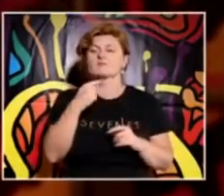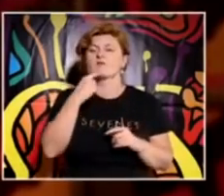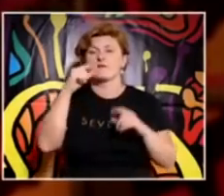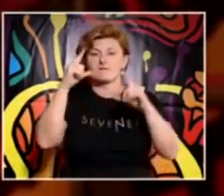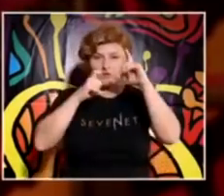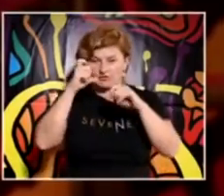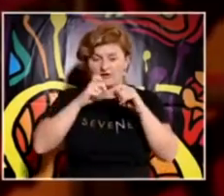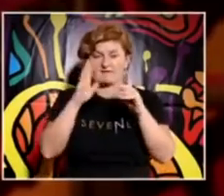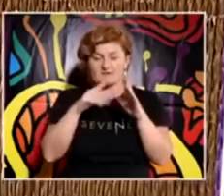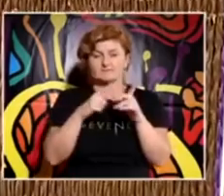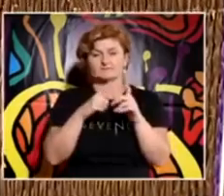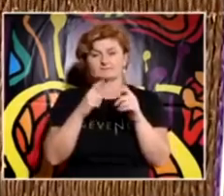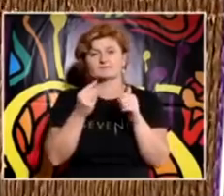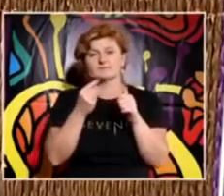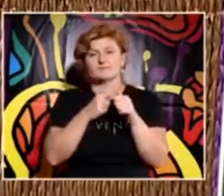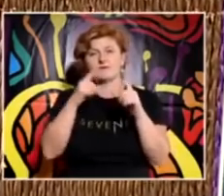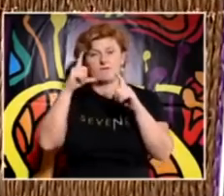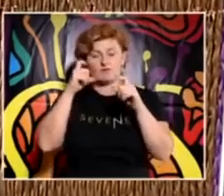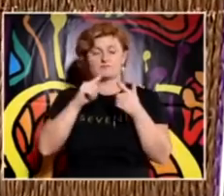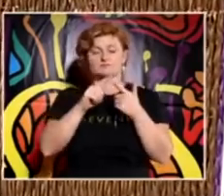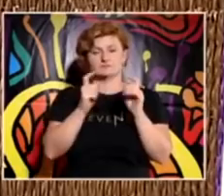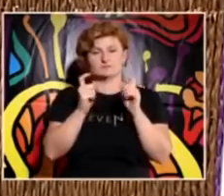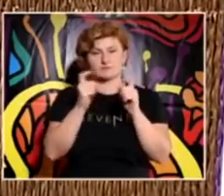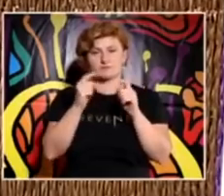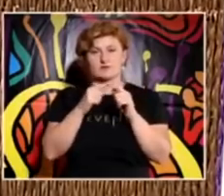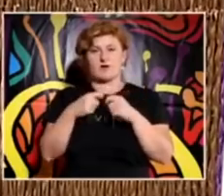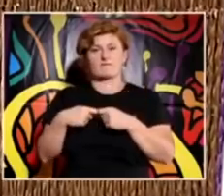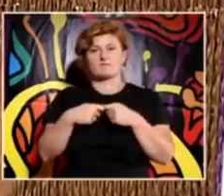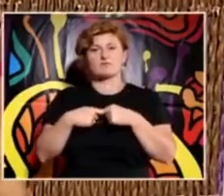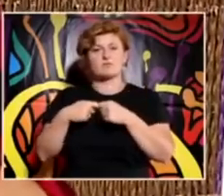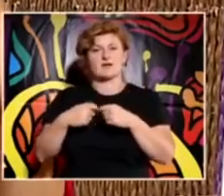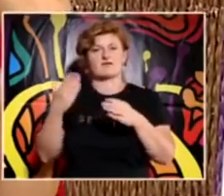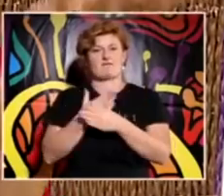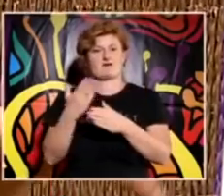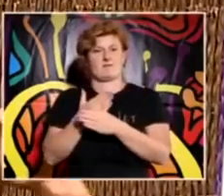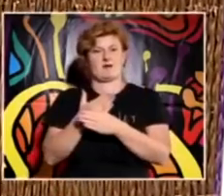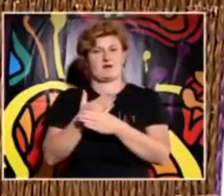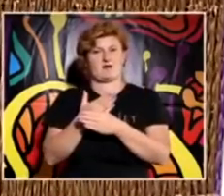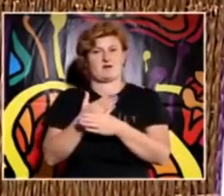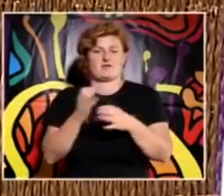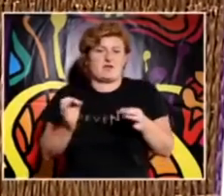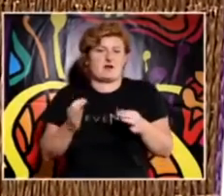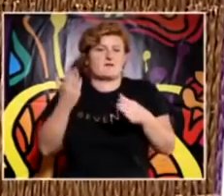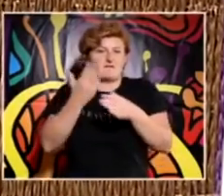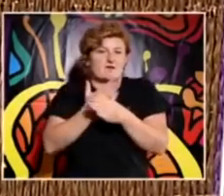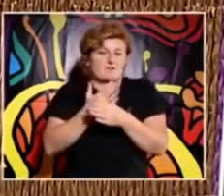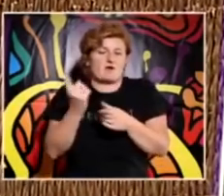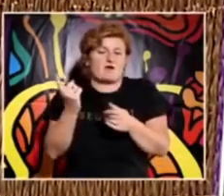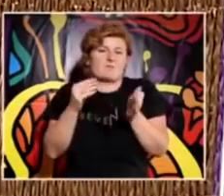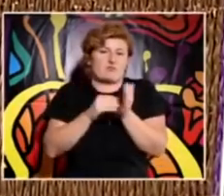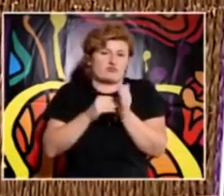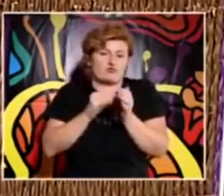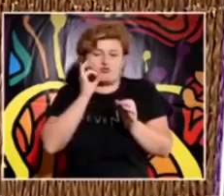2 rzeczy. Fotografia łączy się z kolejnym punktem, czyli współpracą z markami, bo marki teraz też potrzebują dobre